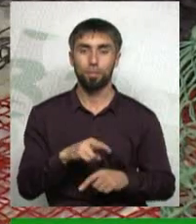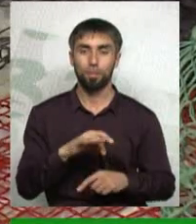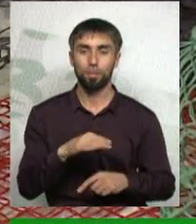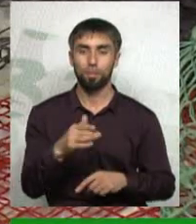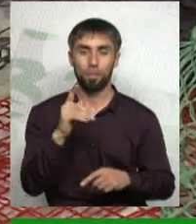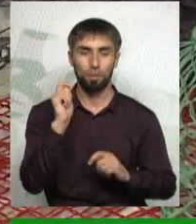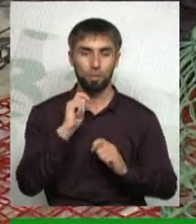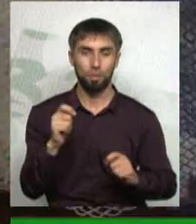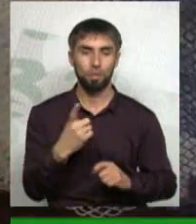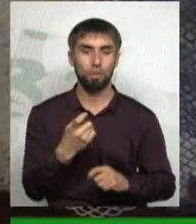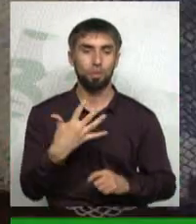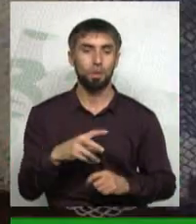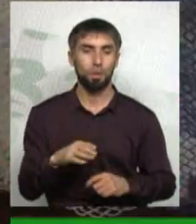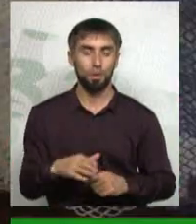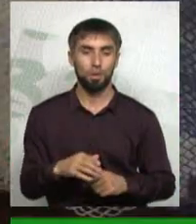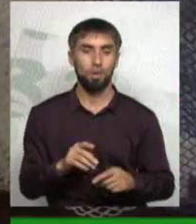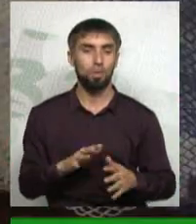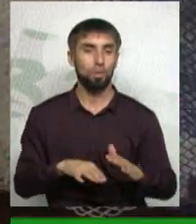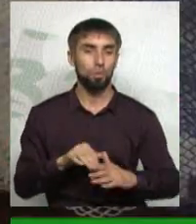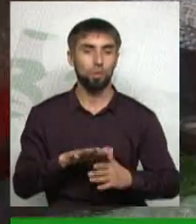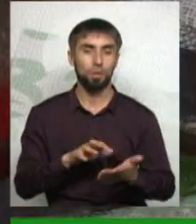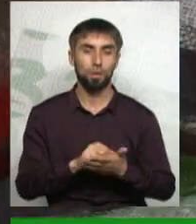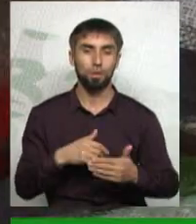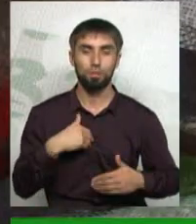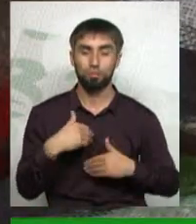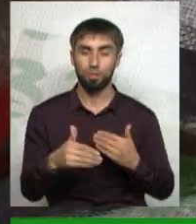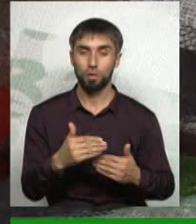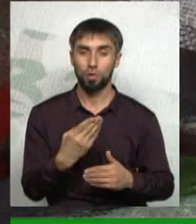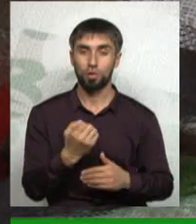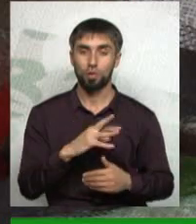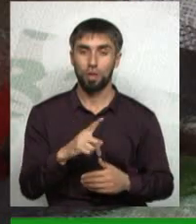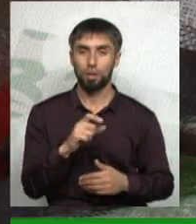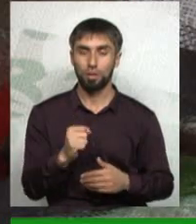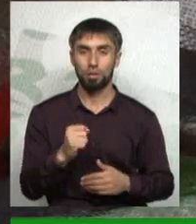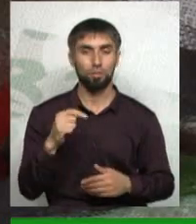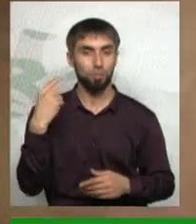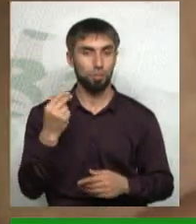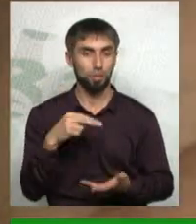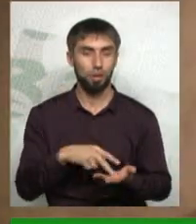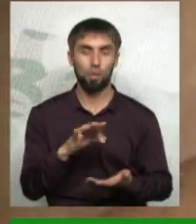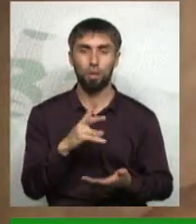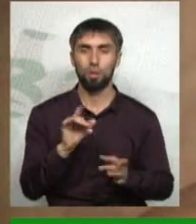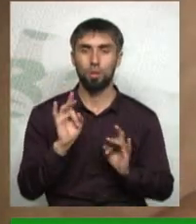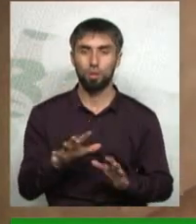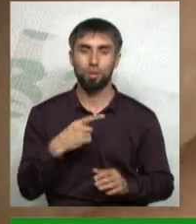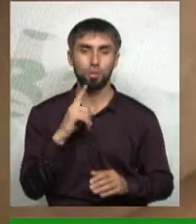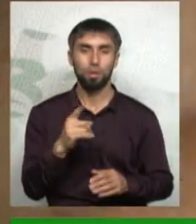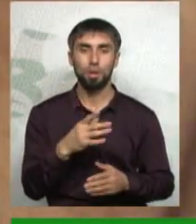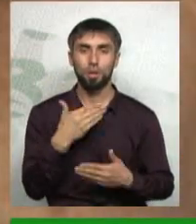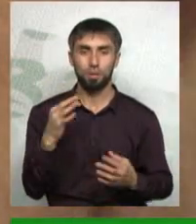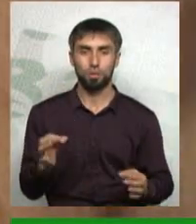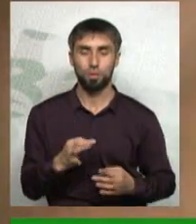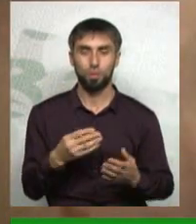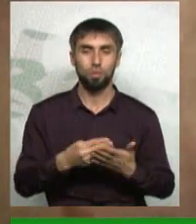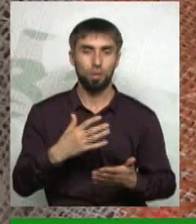этому платку около 150 лет. Рукодельнице предлагали продать шаль за внушительную сумму, но она отказалась, говорит, что нет ничего